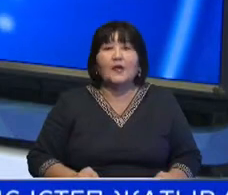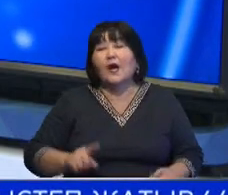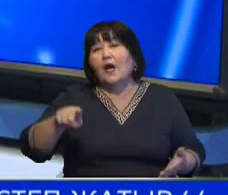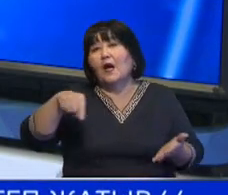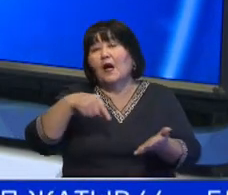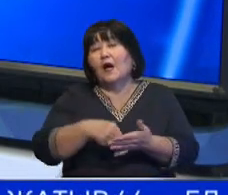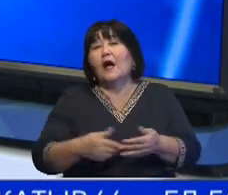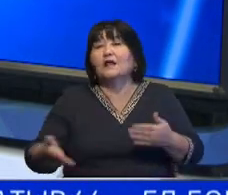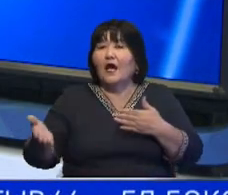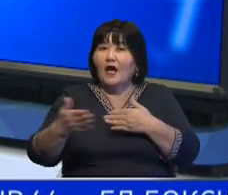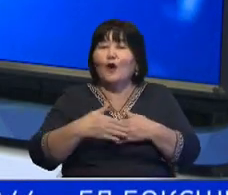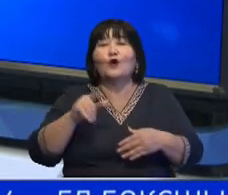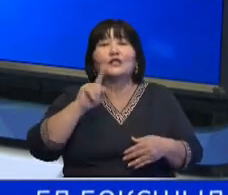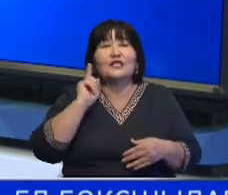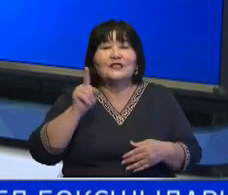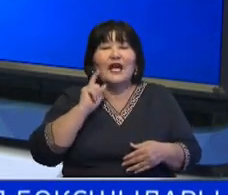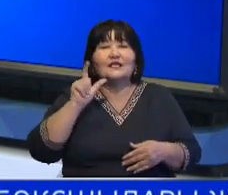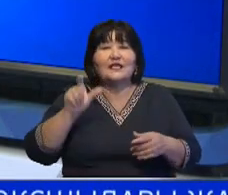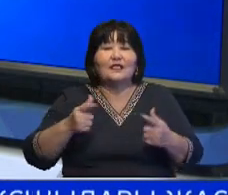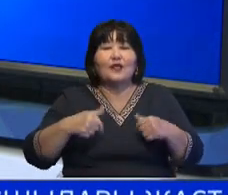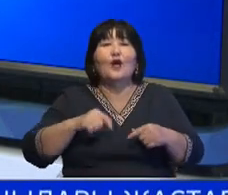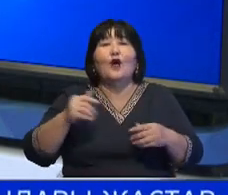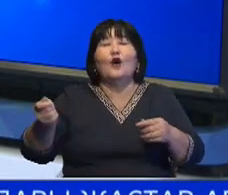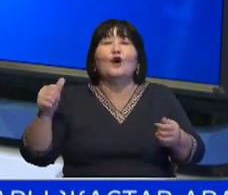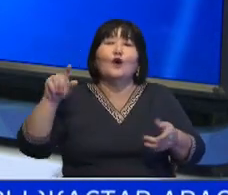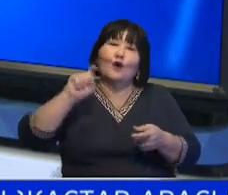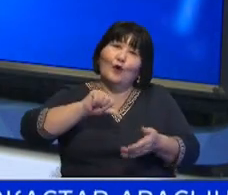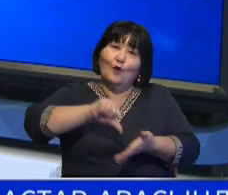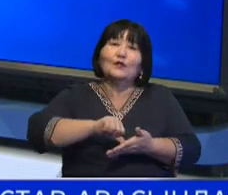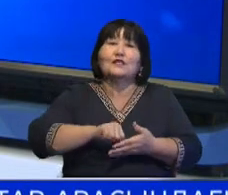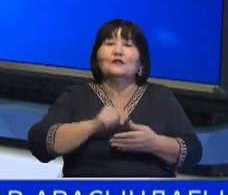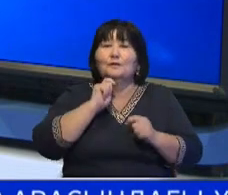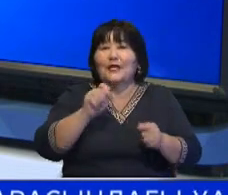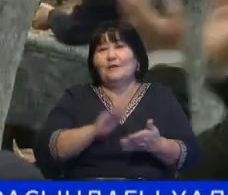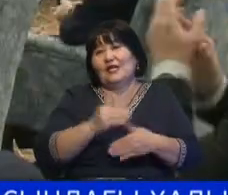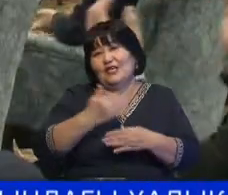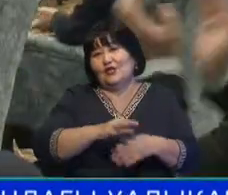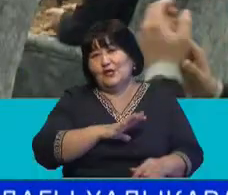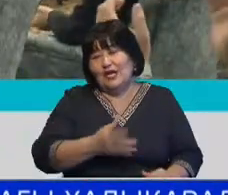Қалалық қосыл жастар орталығының ұйымдастыруымен қосыл премия кеші өтті.